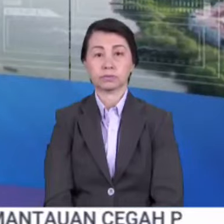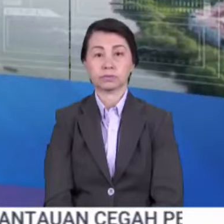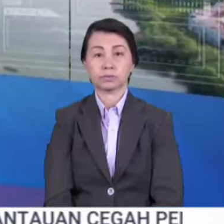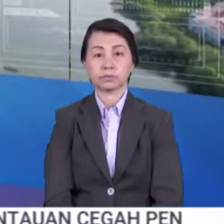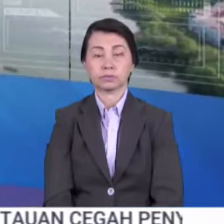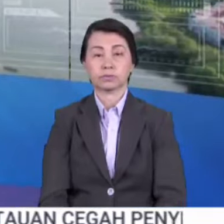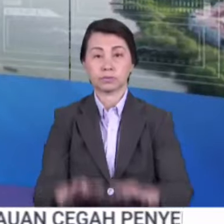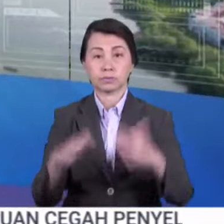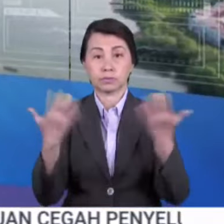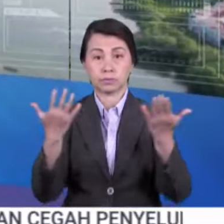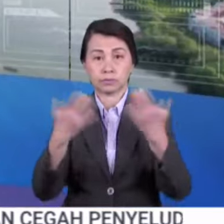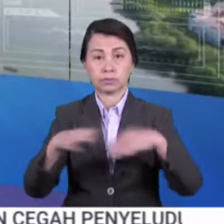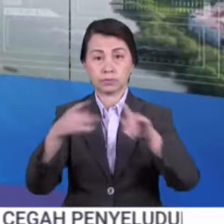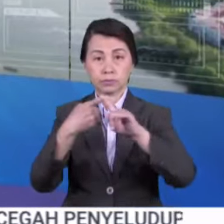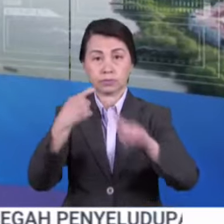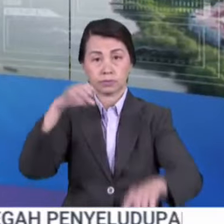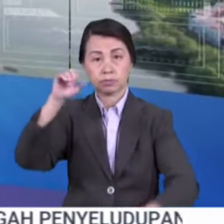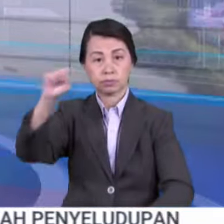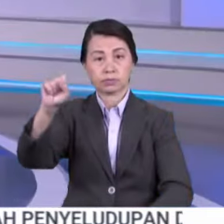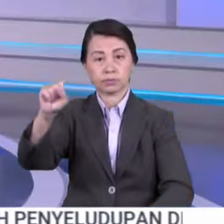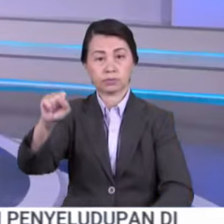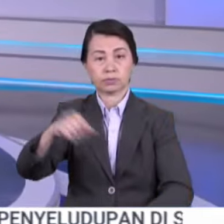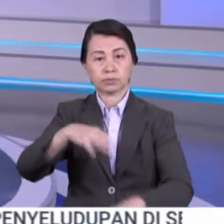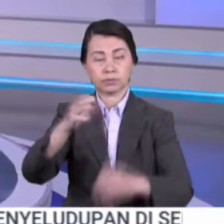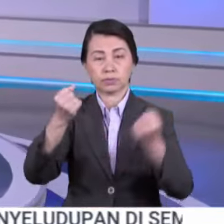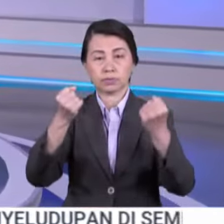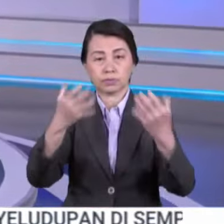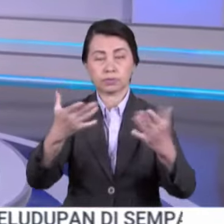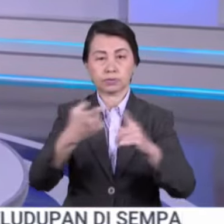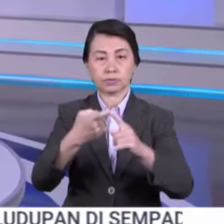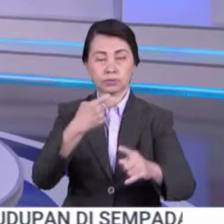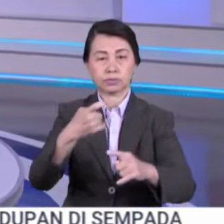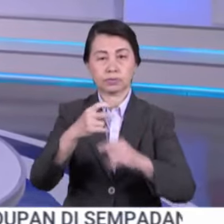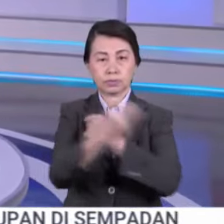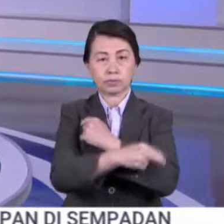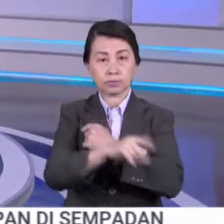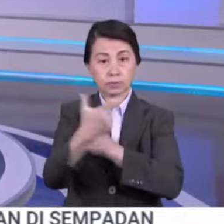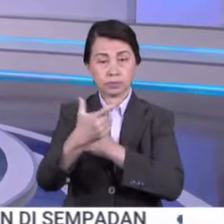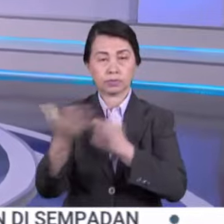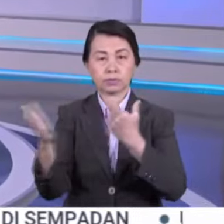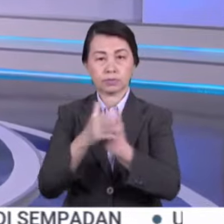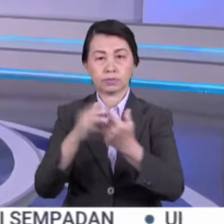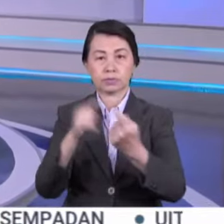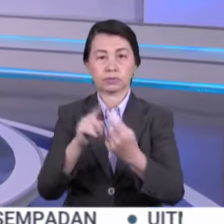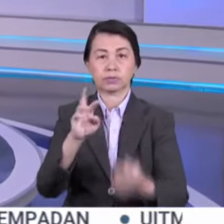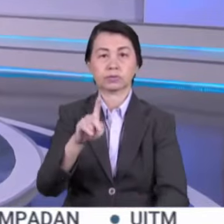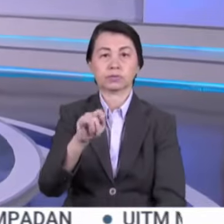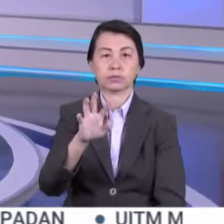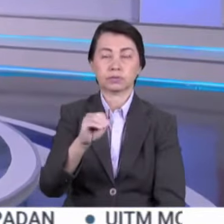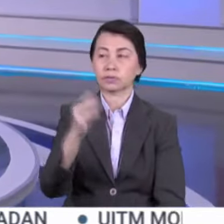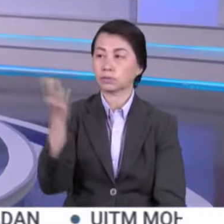Baik, sekian perkembangan dari Sabah untuk petang ini. Lebih banyak paparan dari negeri lain selepas ini, kembali bersama dengan Azam di